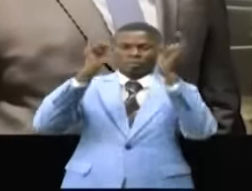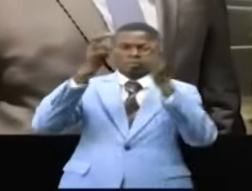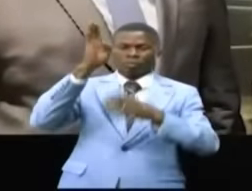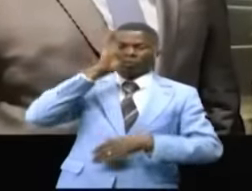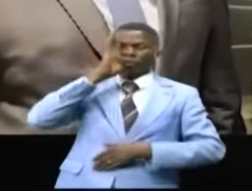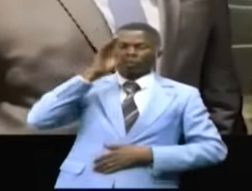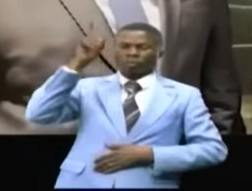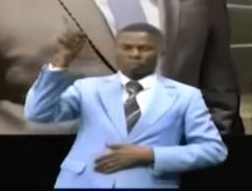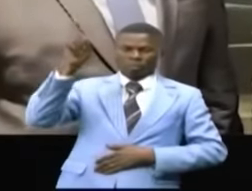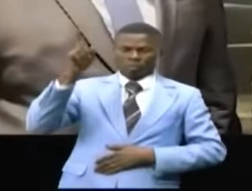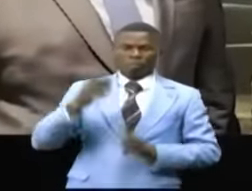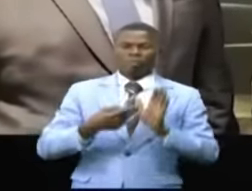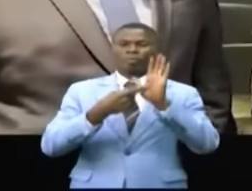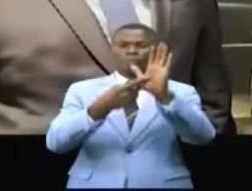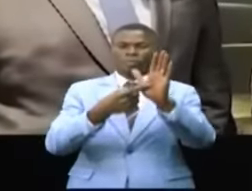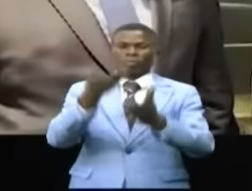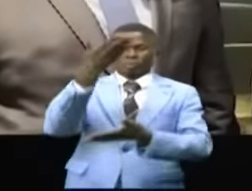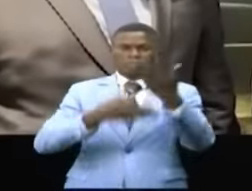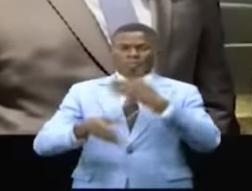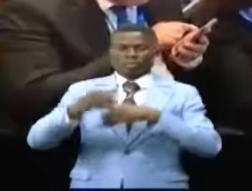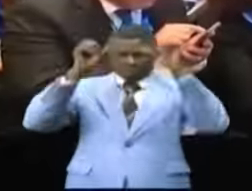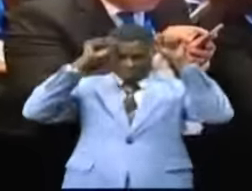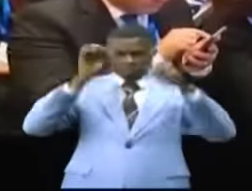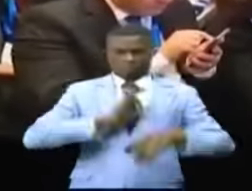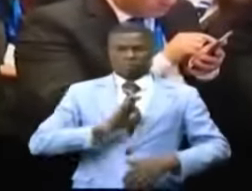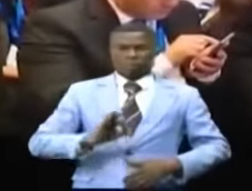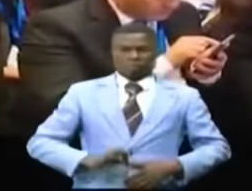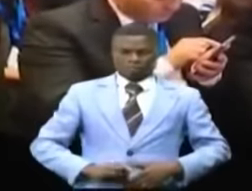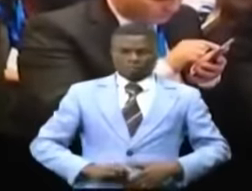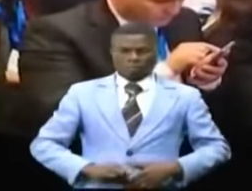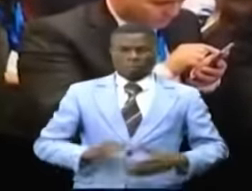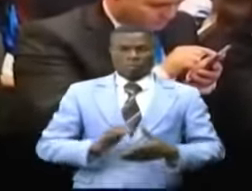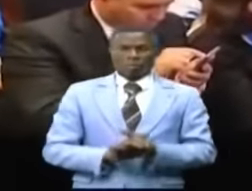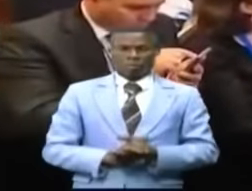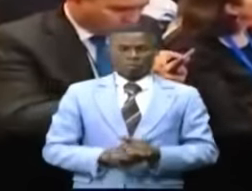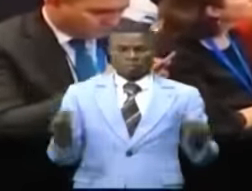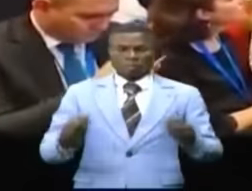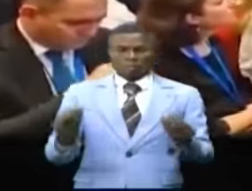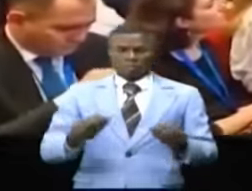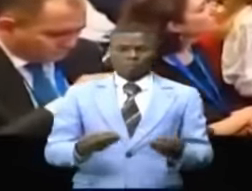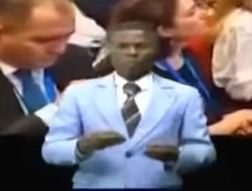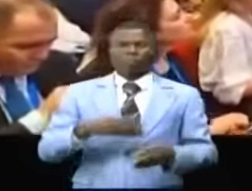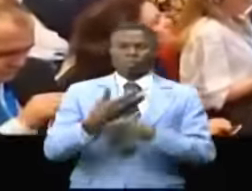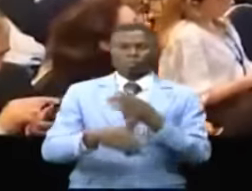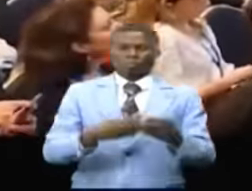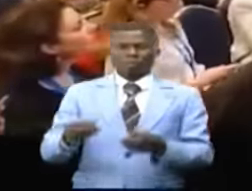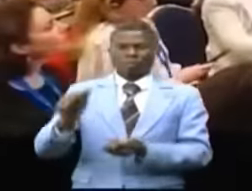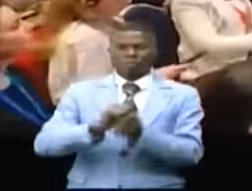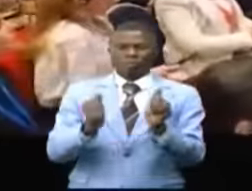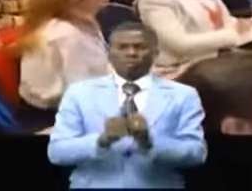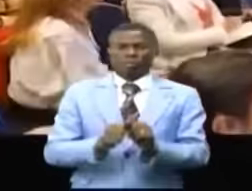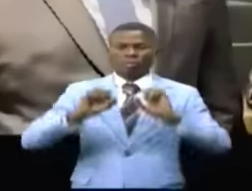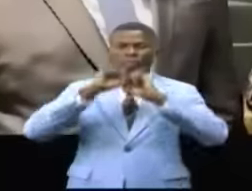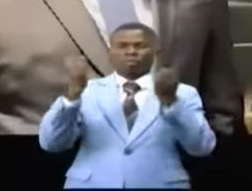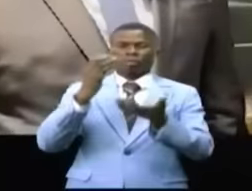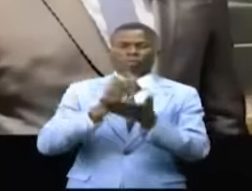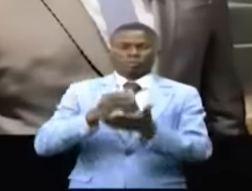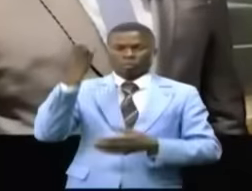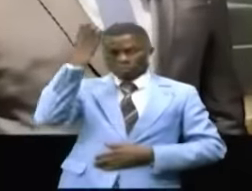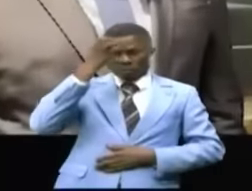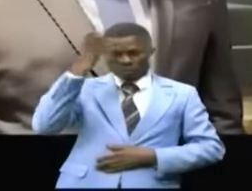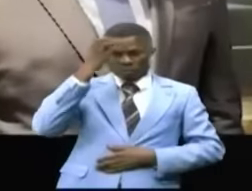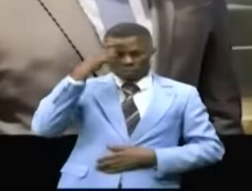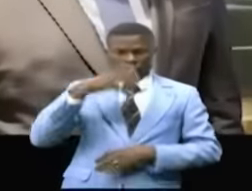Bruxelles, où il a représenté le chef de l'État Félix-Antoine Tshisekedi Tshilombo pour mobiliser les secteurs privés européens en